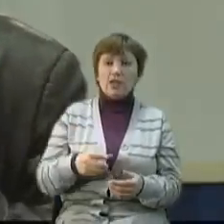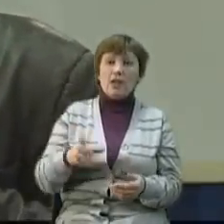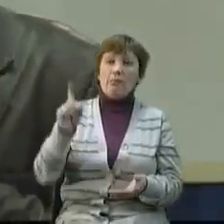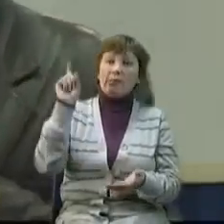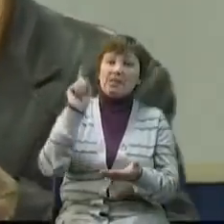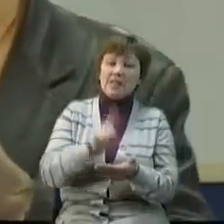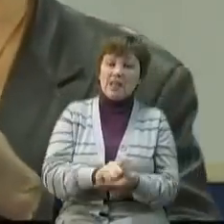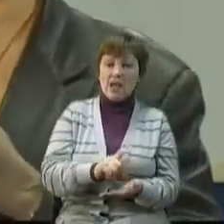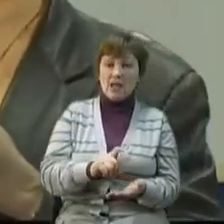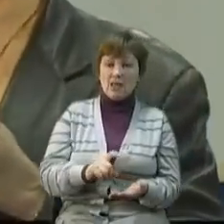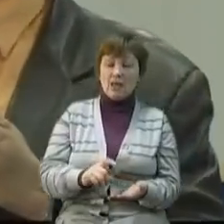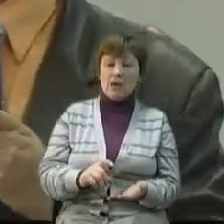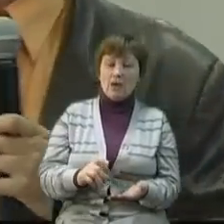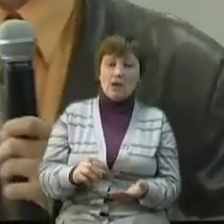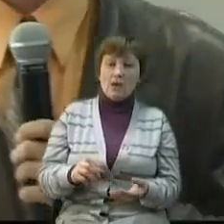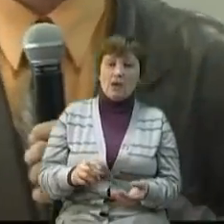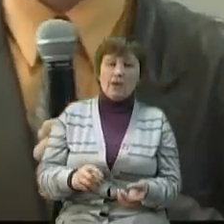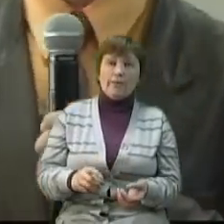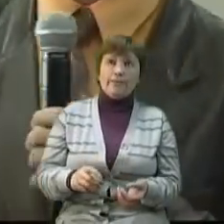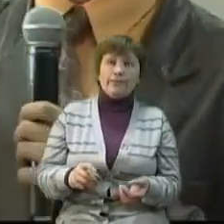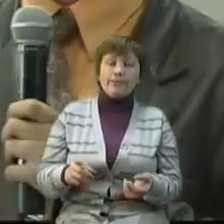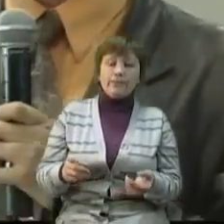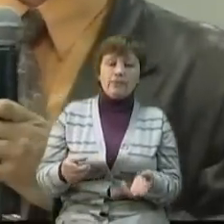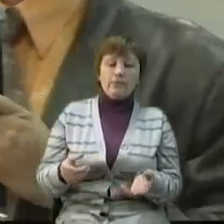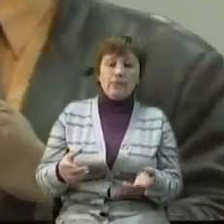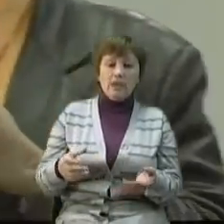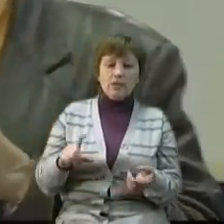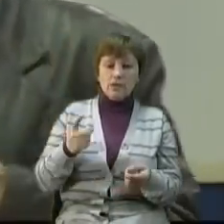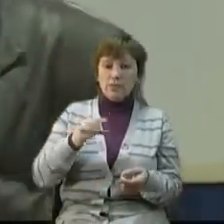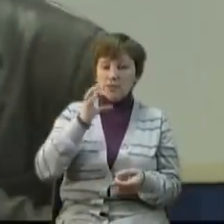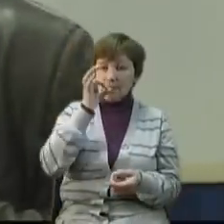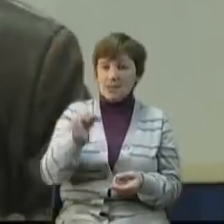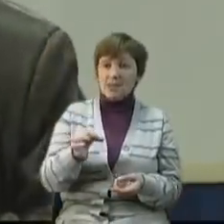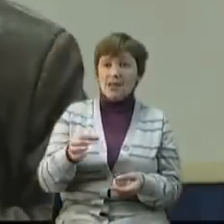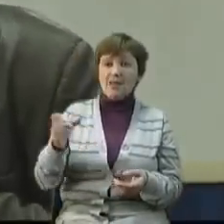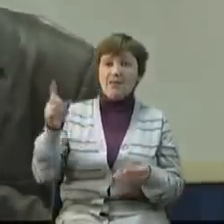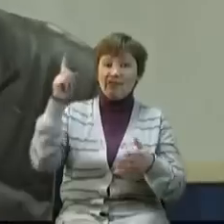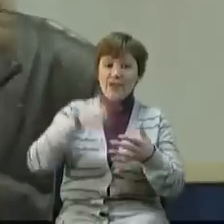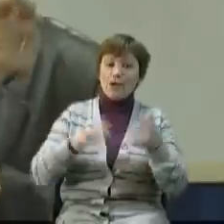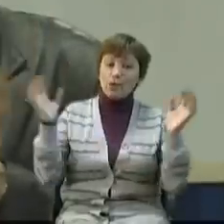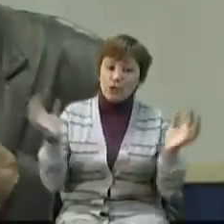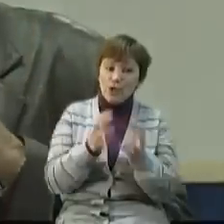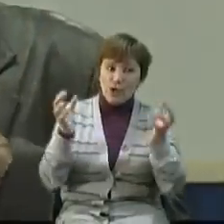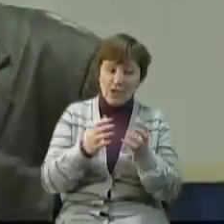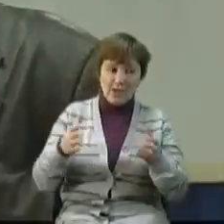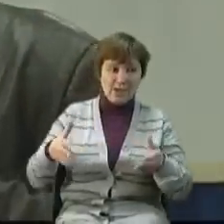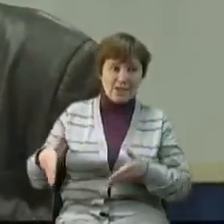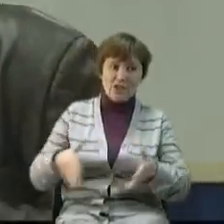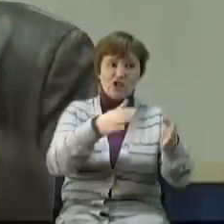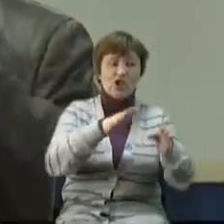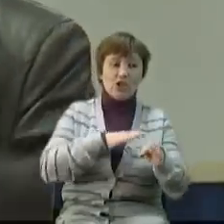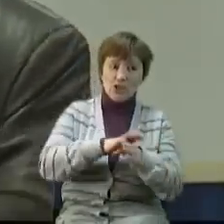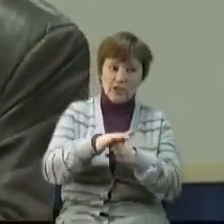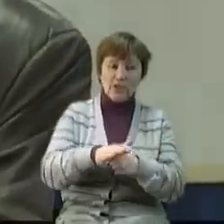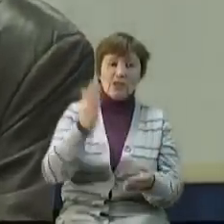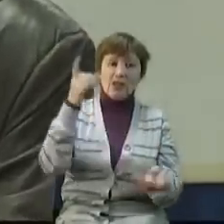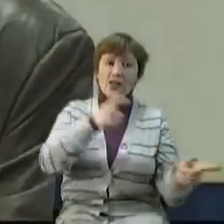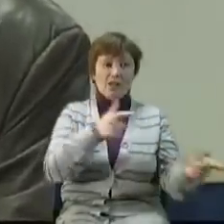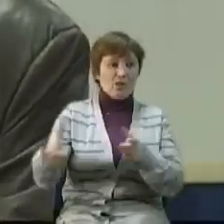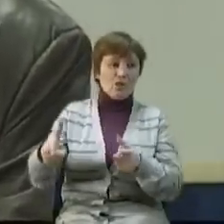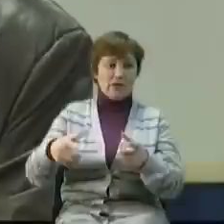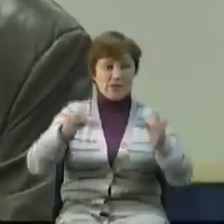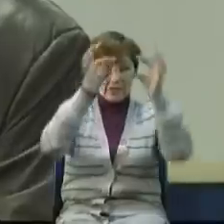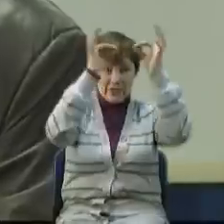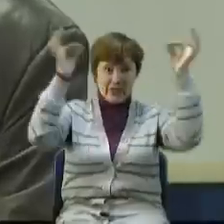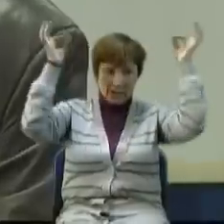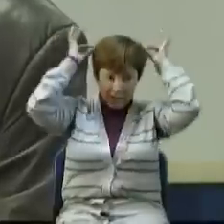сказал, веру сохранил, течение совершил, и теперь готовится мне венец, который даст мне судья в день он, и как сказал апостол